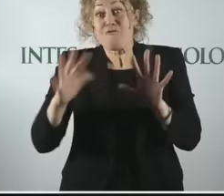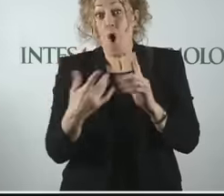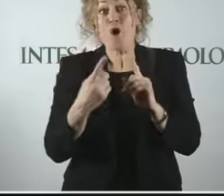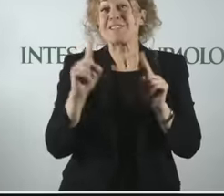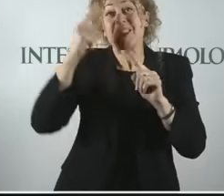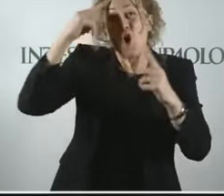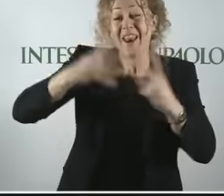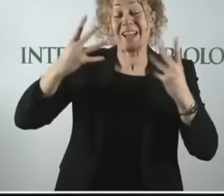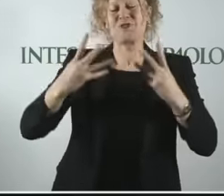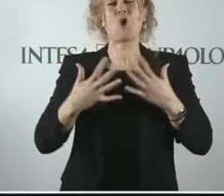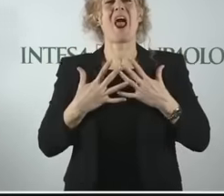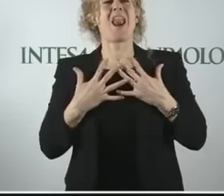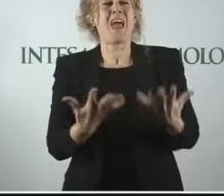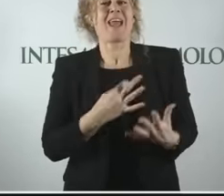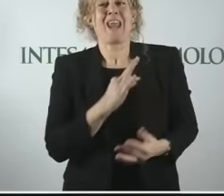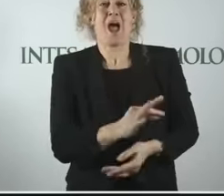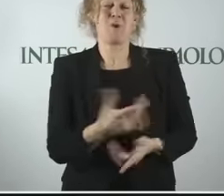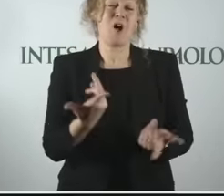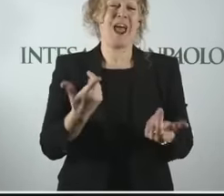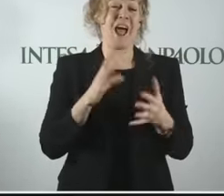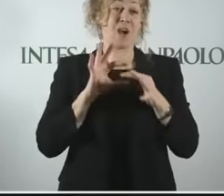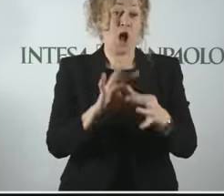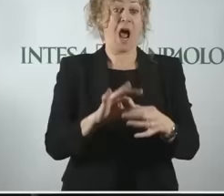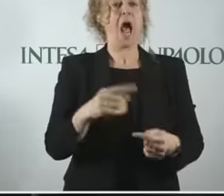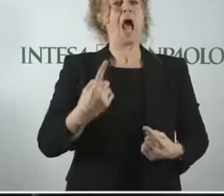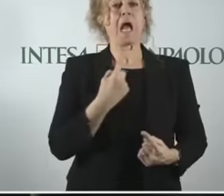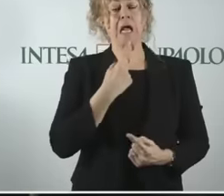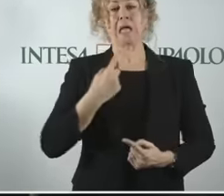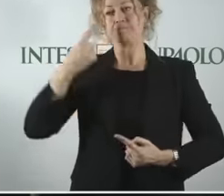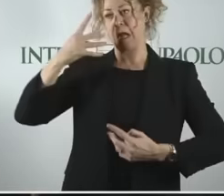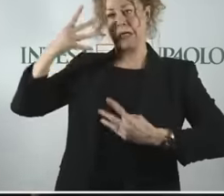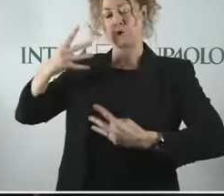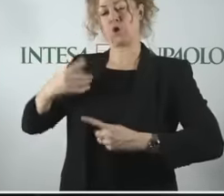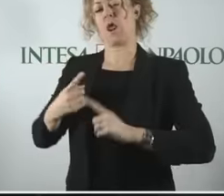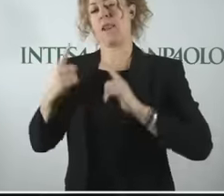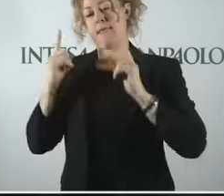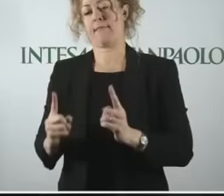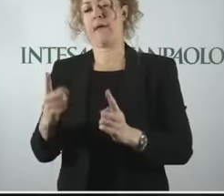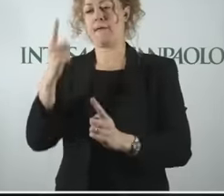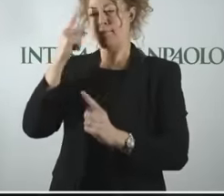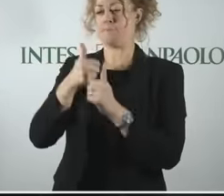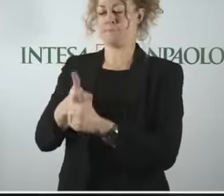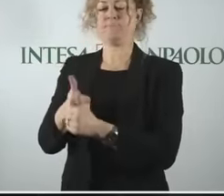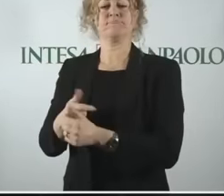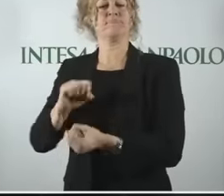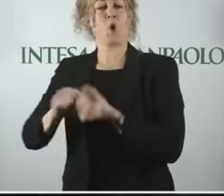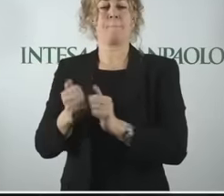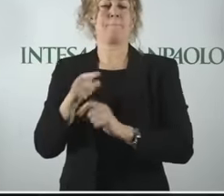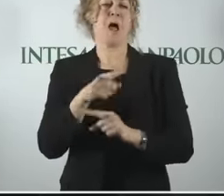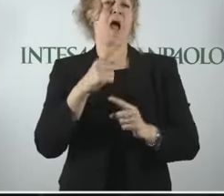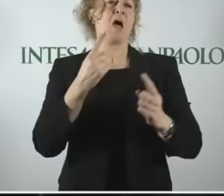irrazionale innamorarsi è una persona razionale dovrebbe combatterla questa